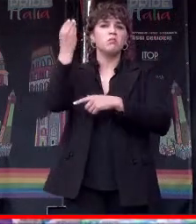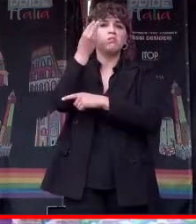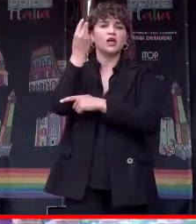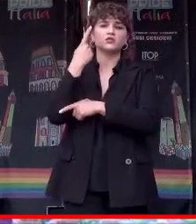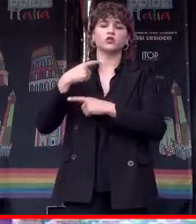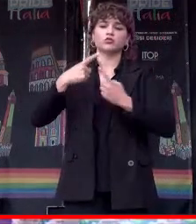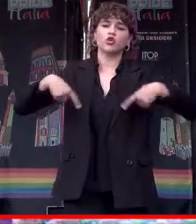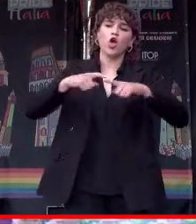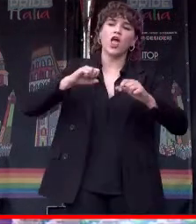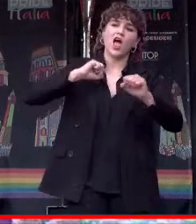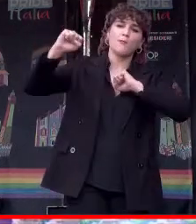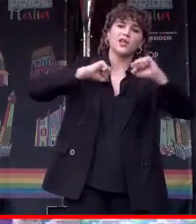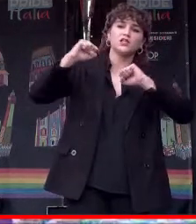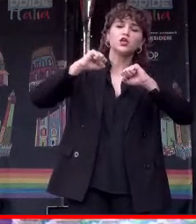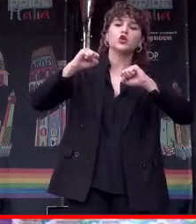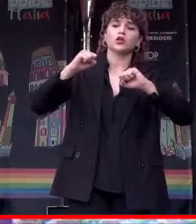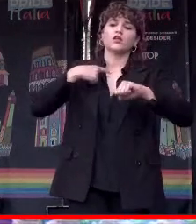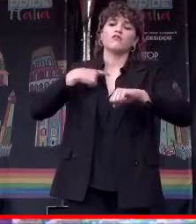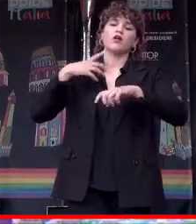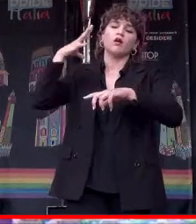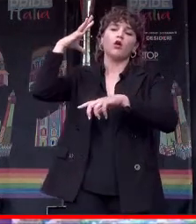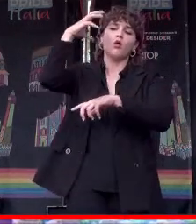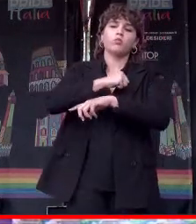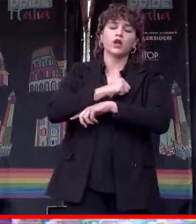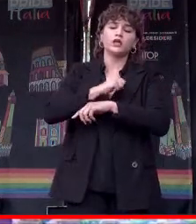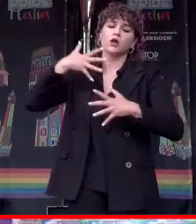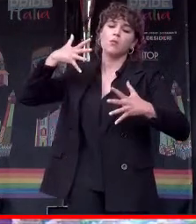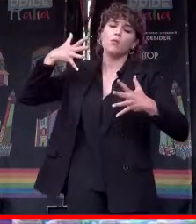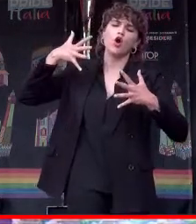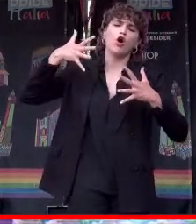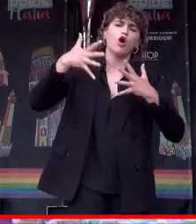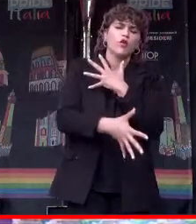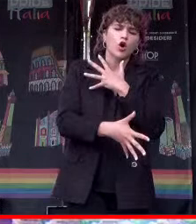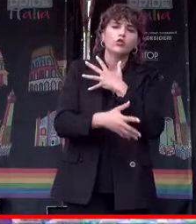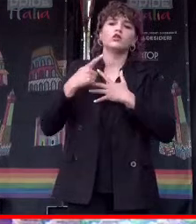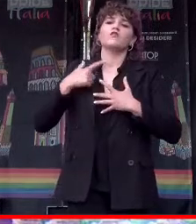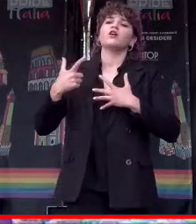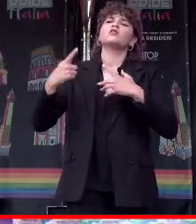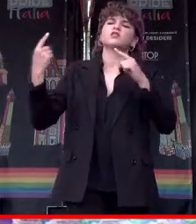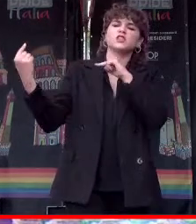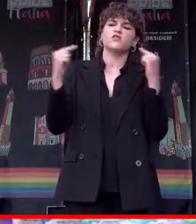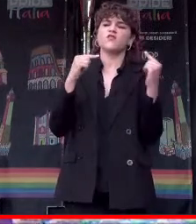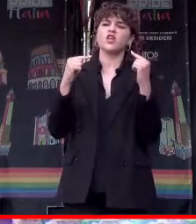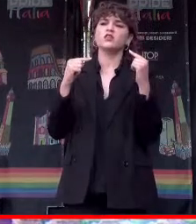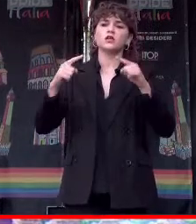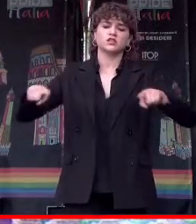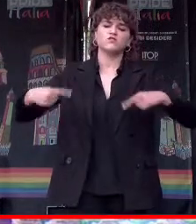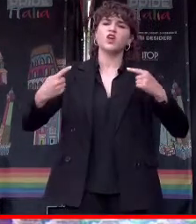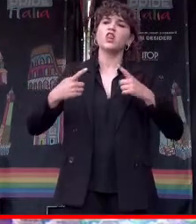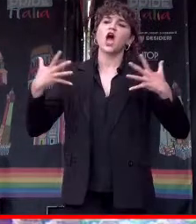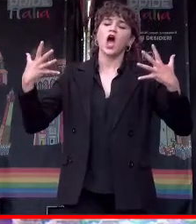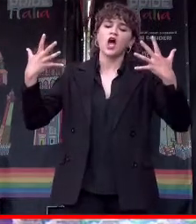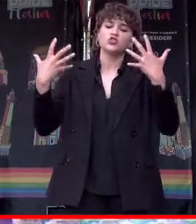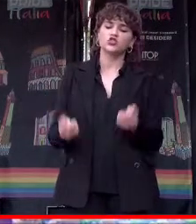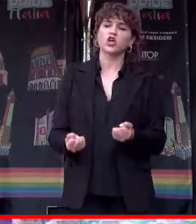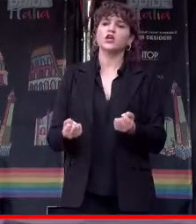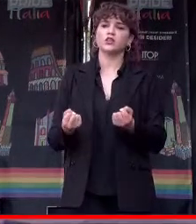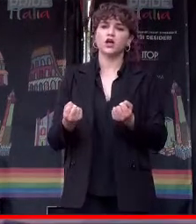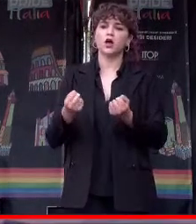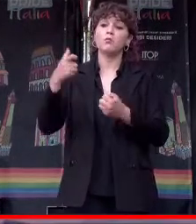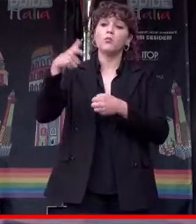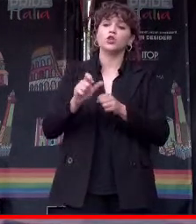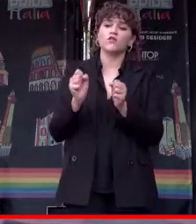dobbiamo cogliere fino in fondo per accettare quella che è una sfida tardiva per quanto ci riguarda, perché se le città non sono